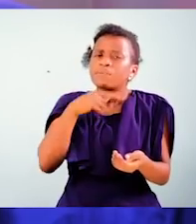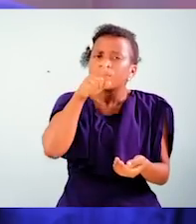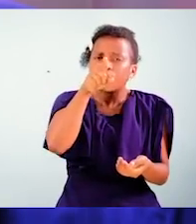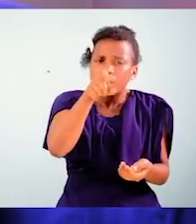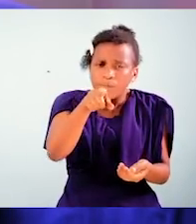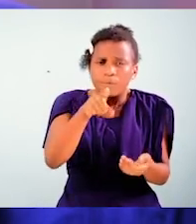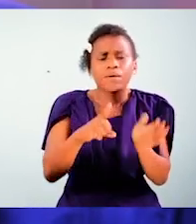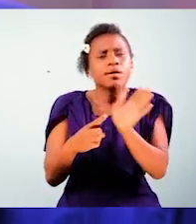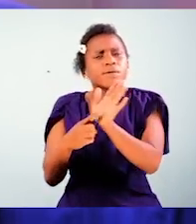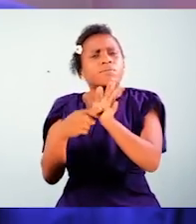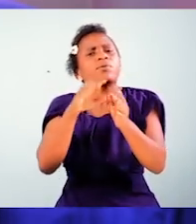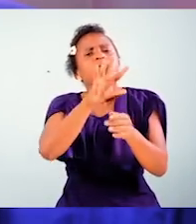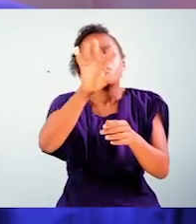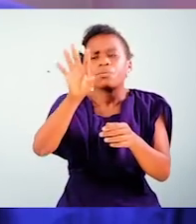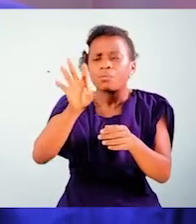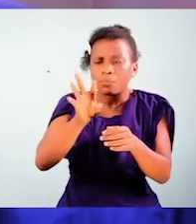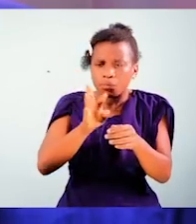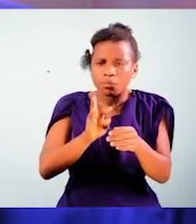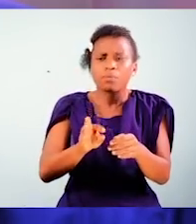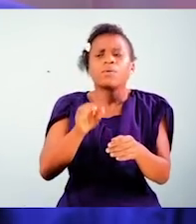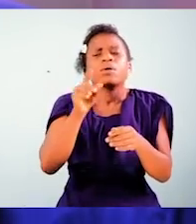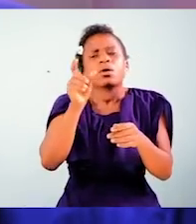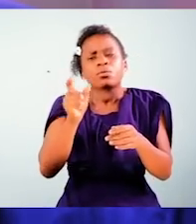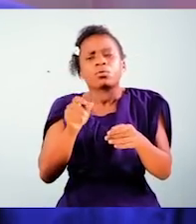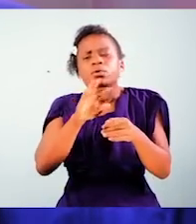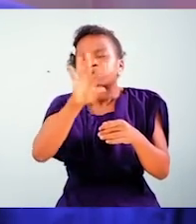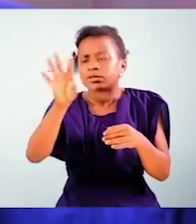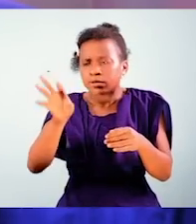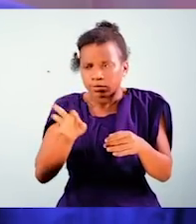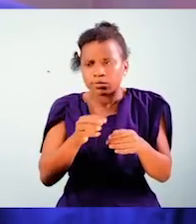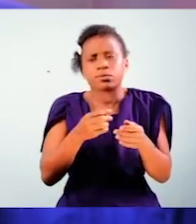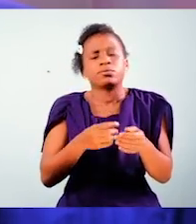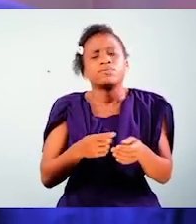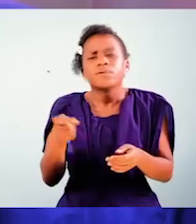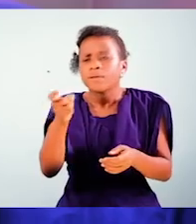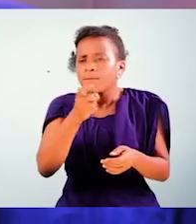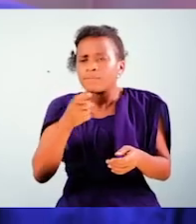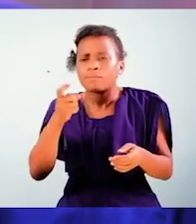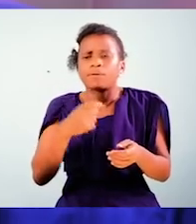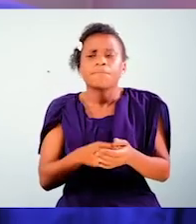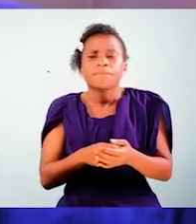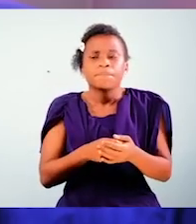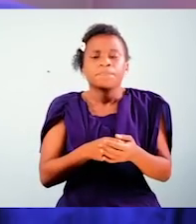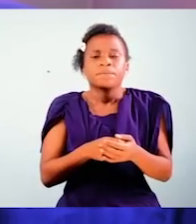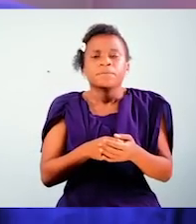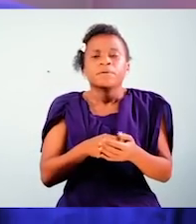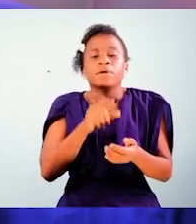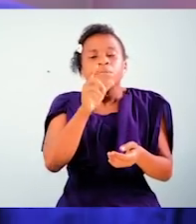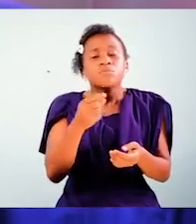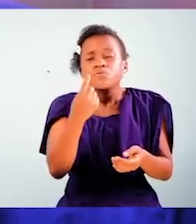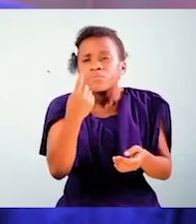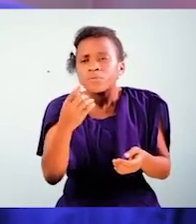wakili na wote makameramen waliomo ndani, wote watalipa ule mkopo. Lakini mwenzetu mmoja